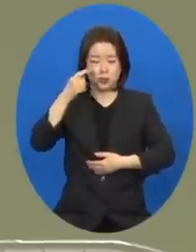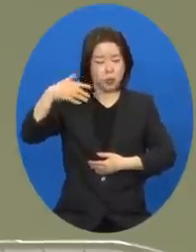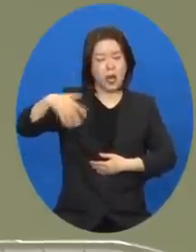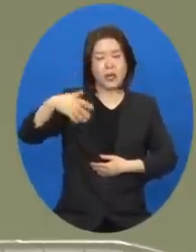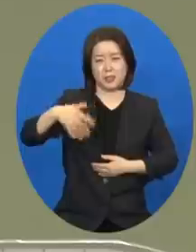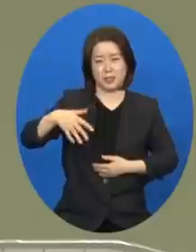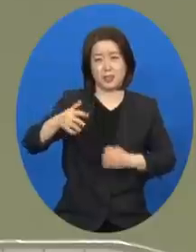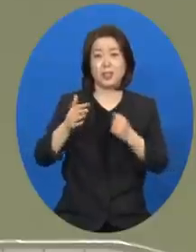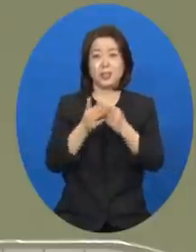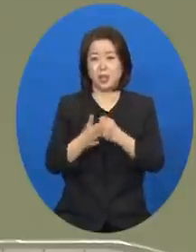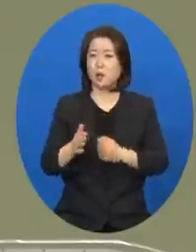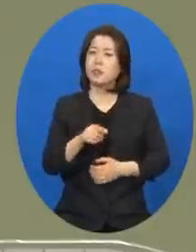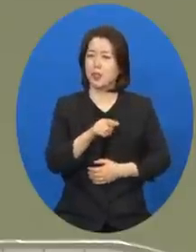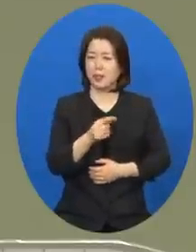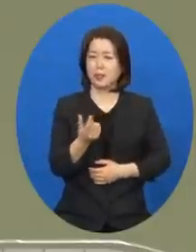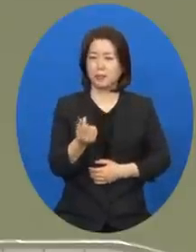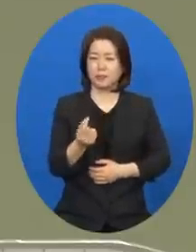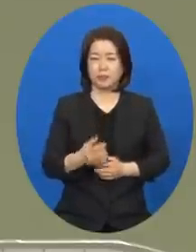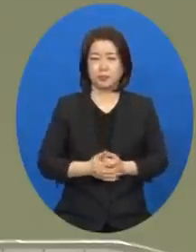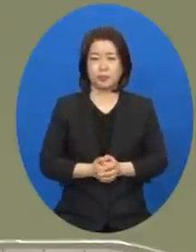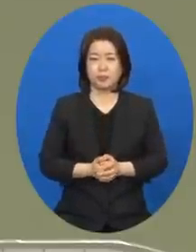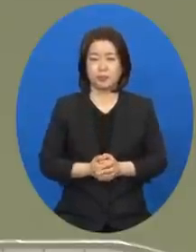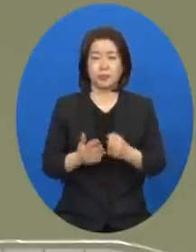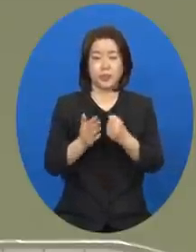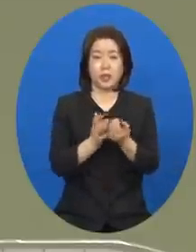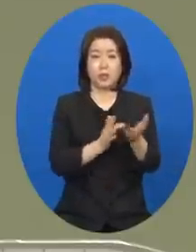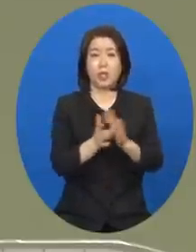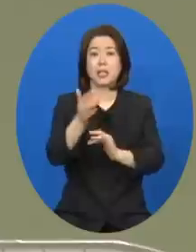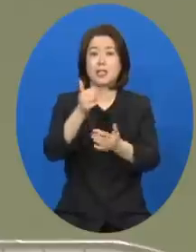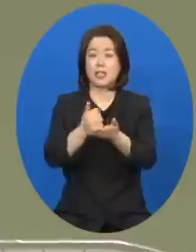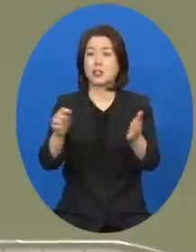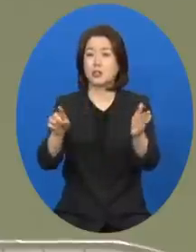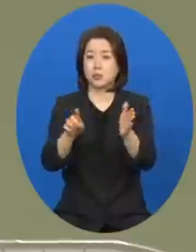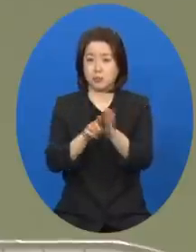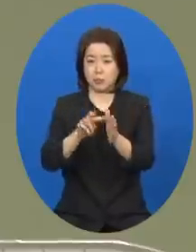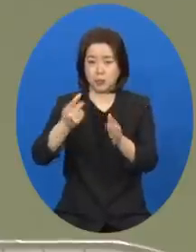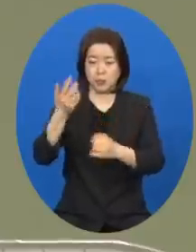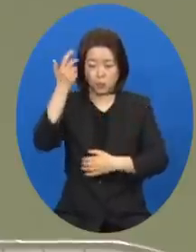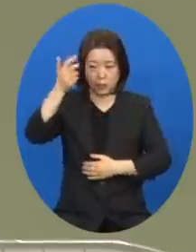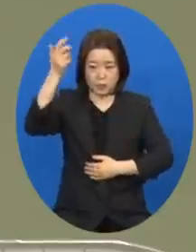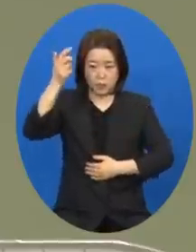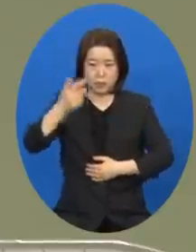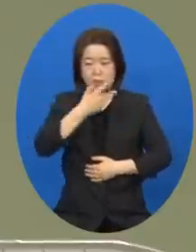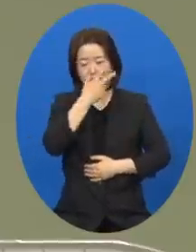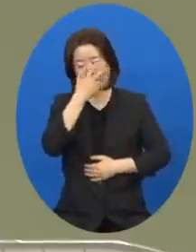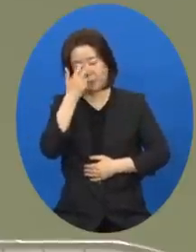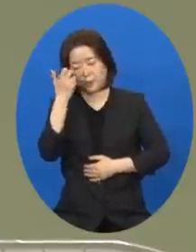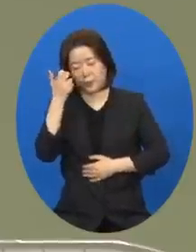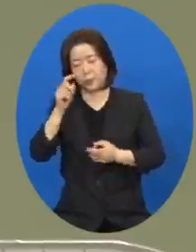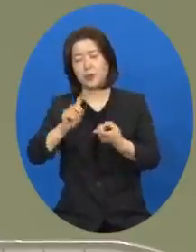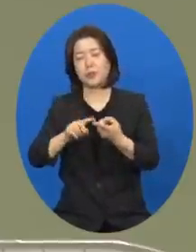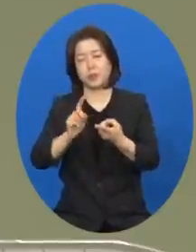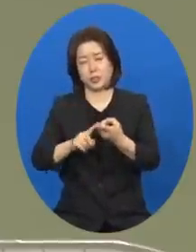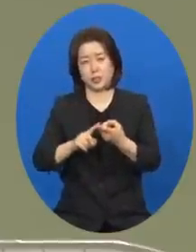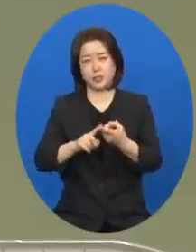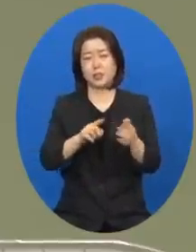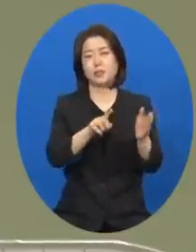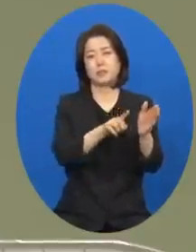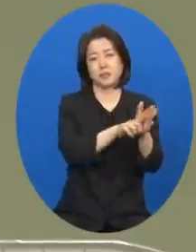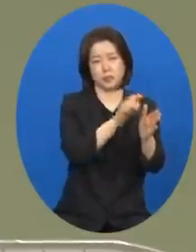거예요. 그러니까 예수님을 믿어도 영적으로 잠이 든 상태인 것처럼 그렇게 믿는